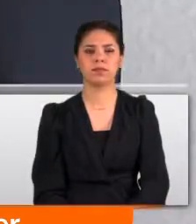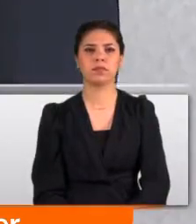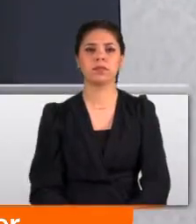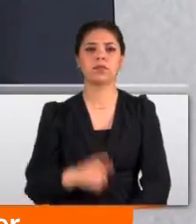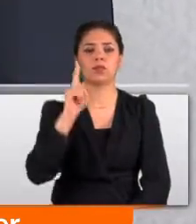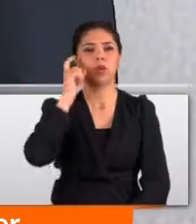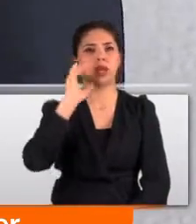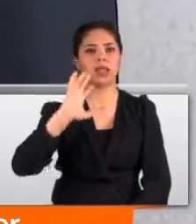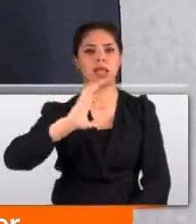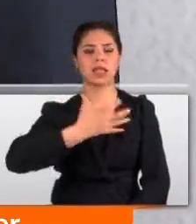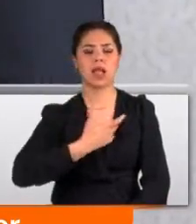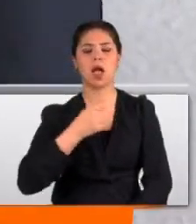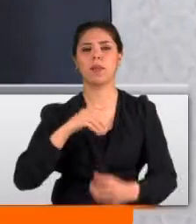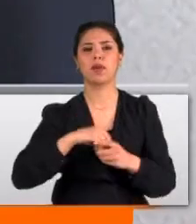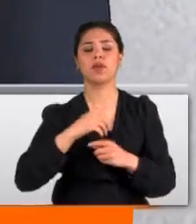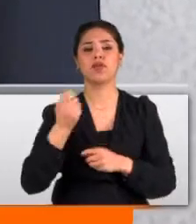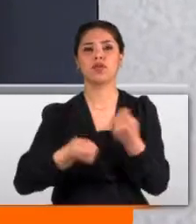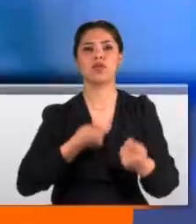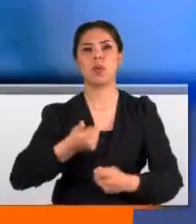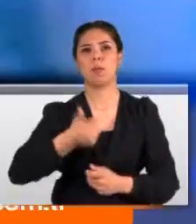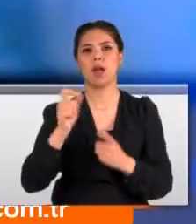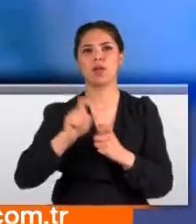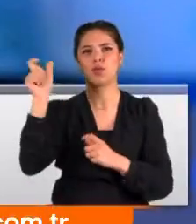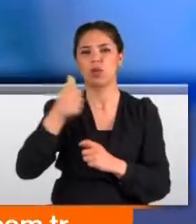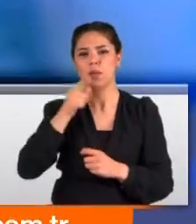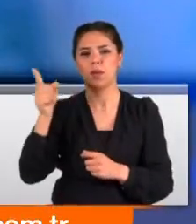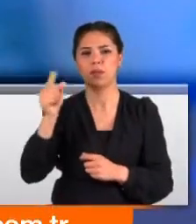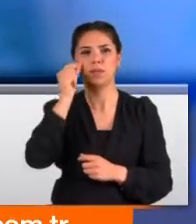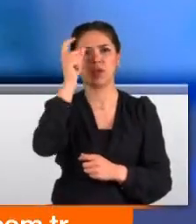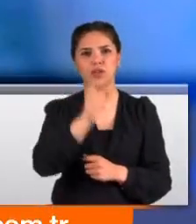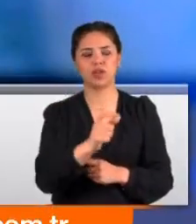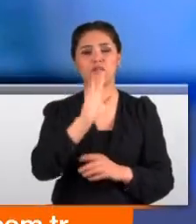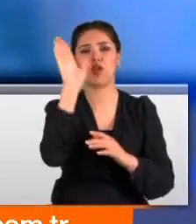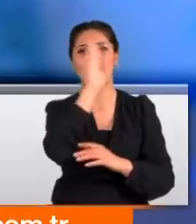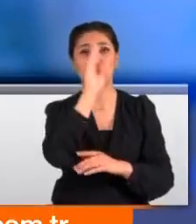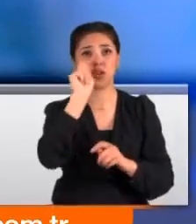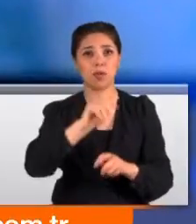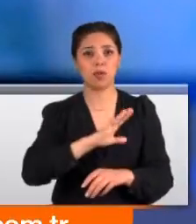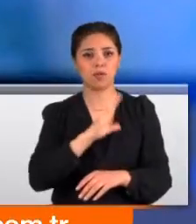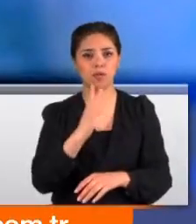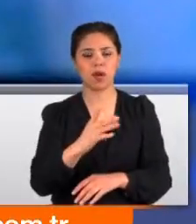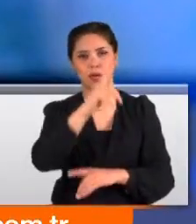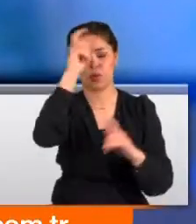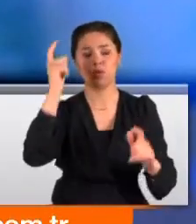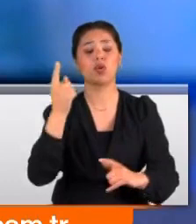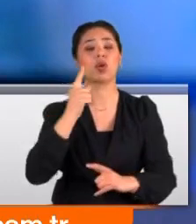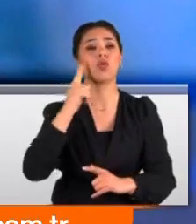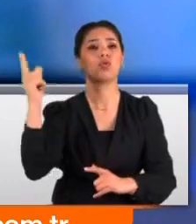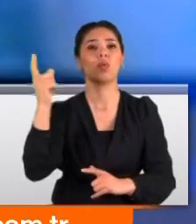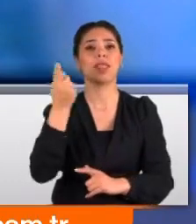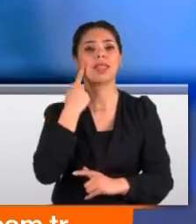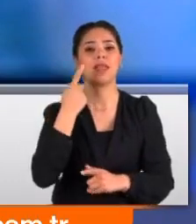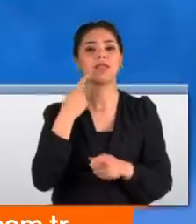Çarpıcı iddianın sahibi İçişleri Bakanı Süleyman Soylu. Birisi ajanlık faaliyeti yapıyorsa Türkiye Cumhuriyeti Devleti'nin